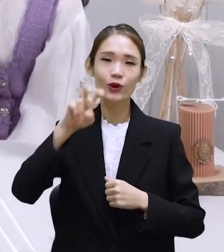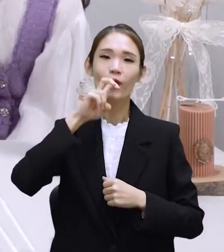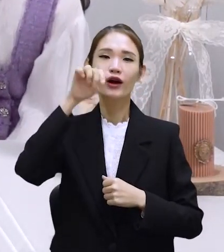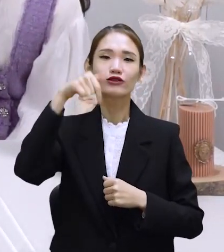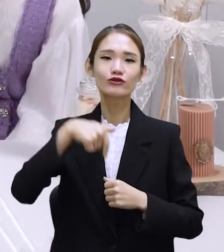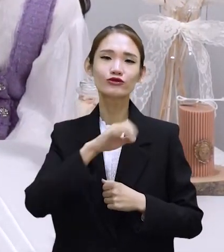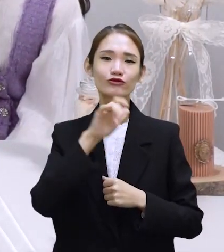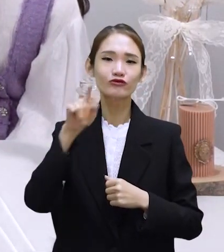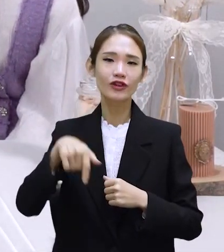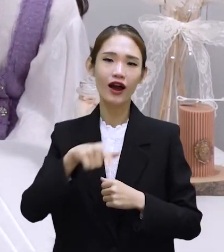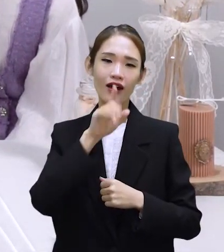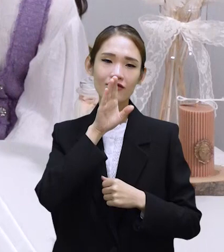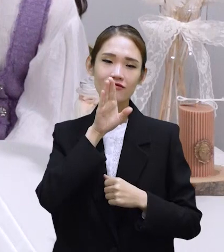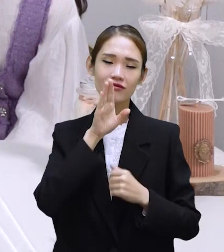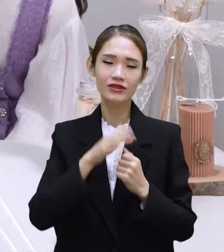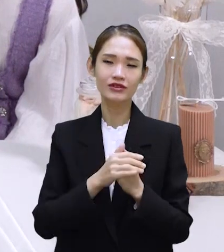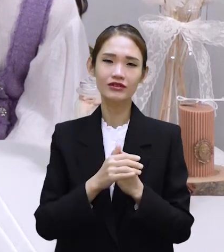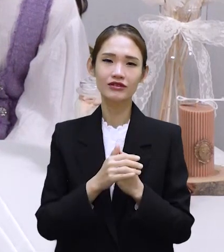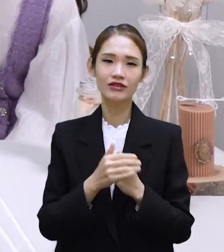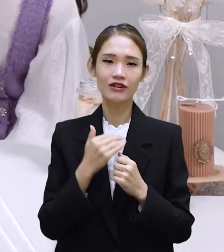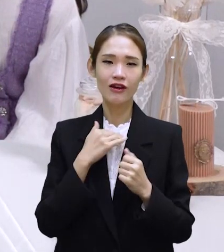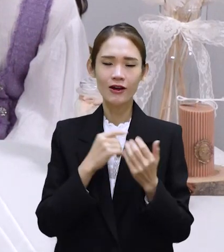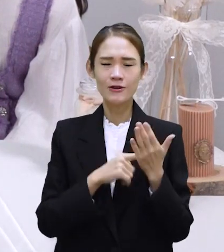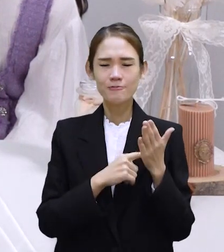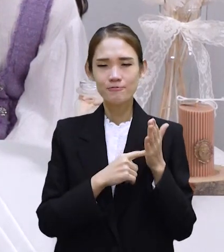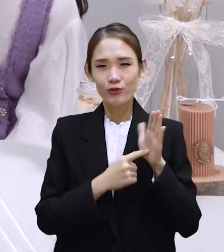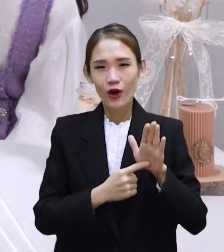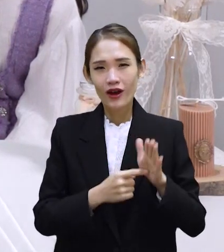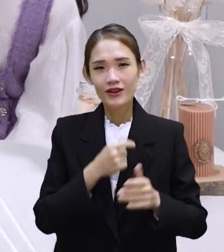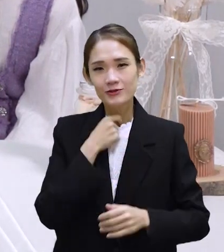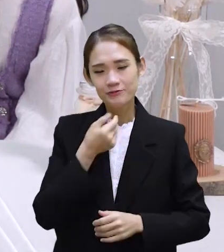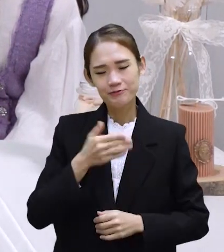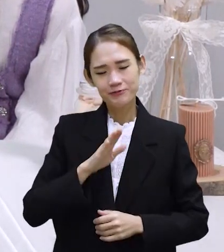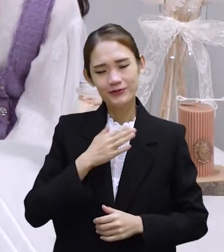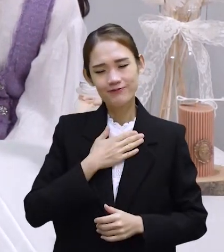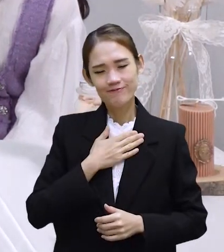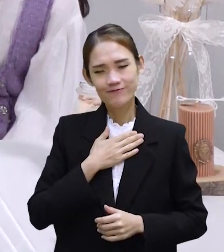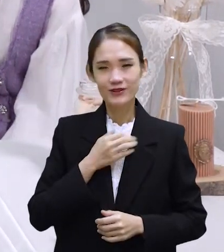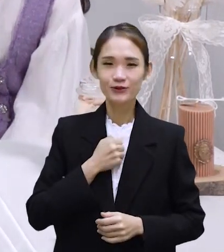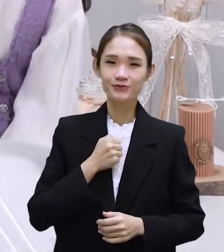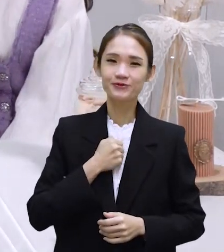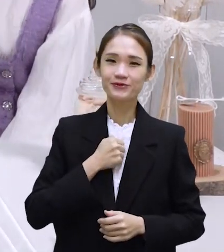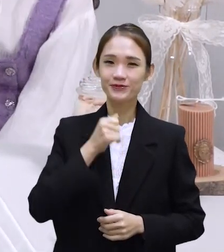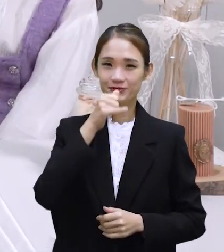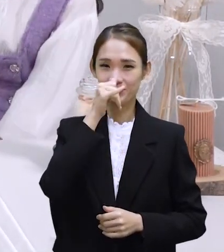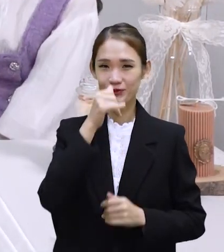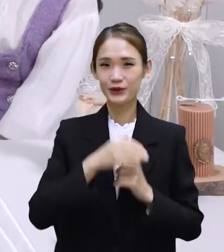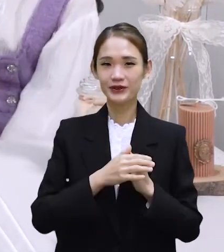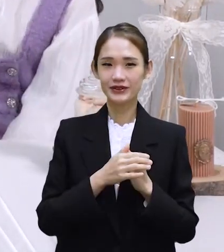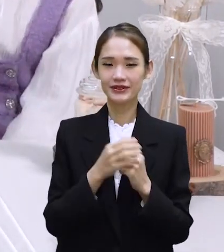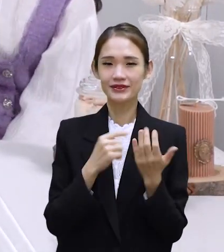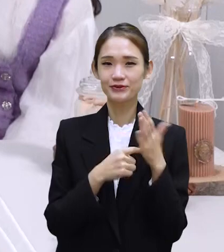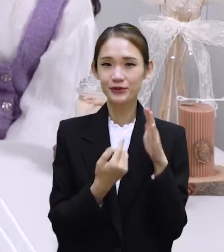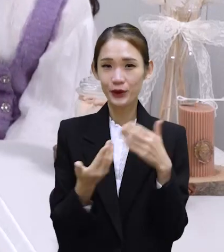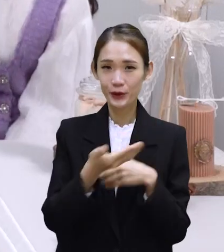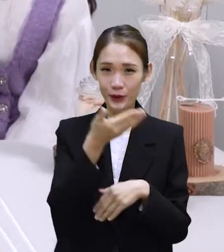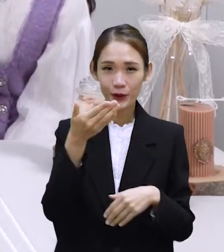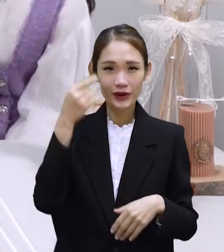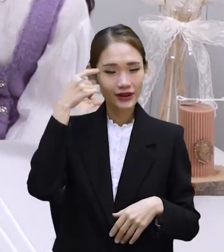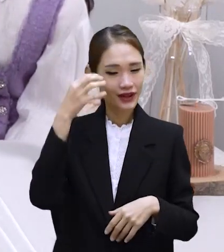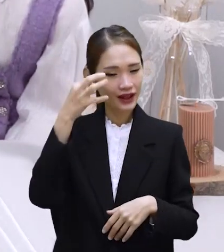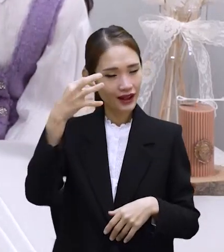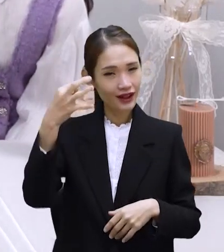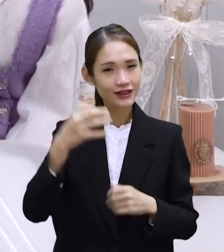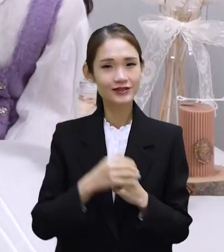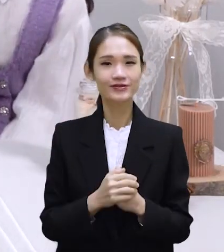봄 약간 그런 맛들이 있잖아요 마 y 그대와 너무 밑이 금 표현을 너무 하고 싶은데 안 나오는 이 답답하다 힐 진짜 그게 뭔지도 머리에서